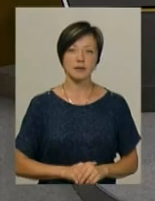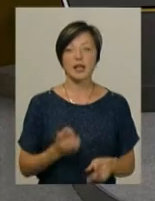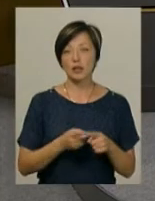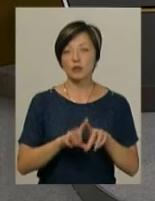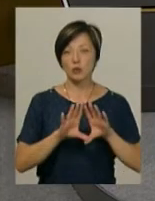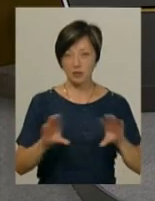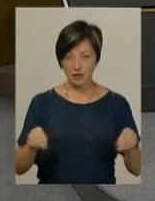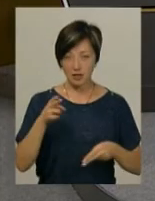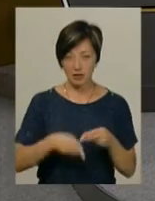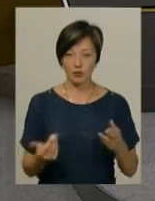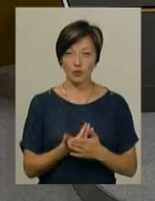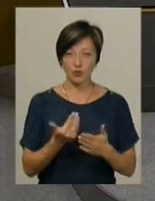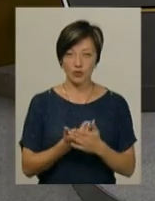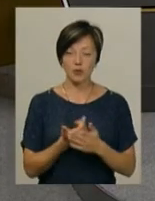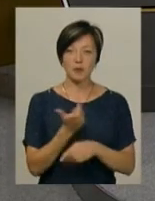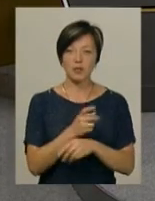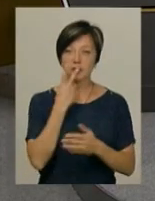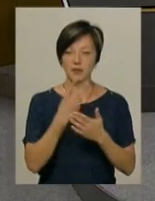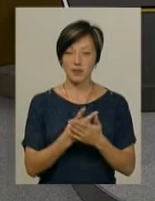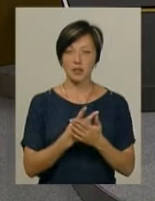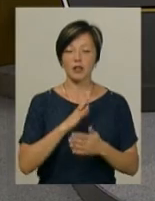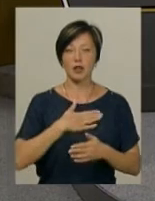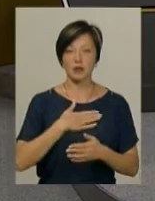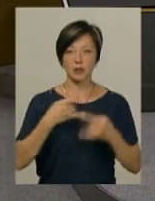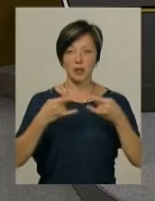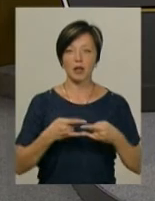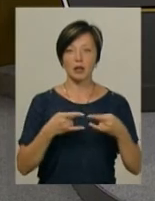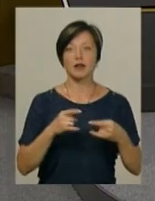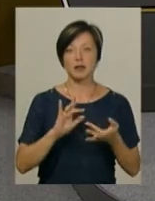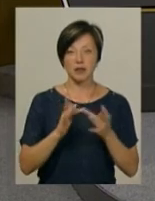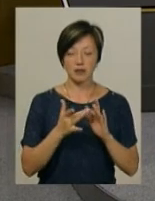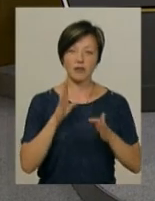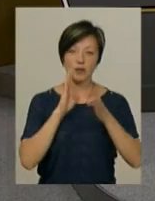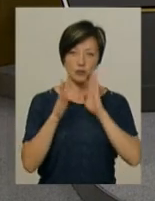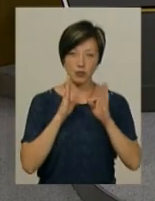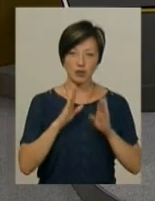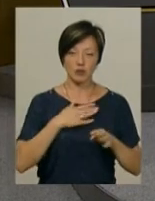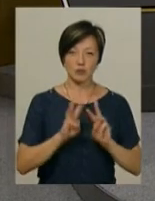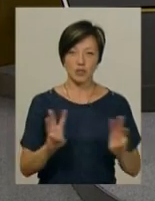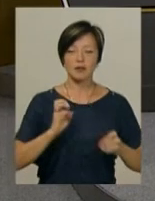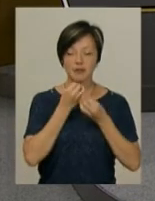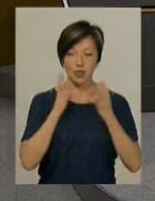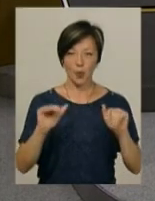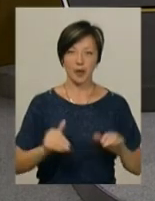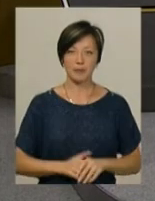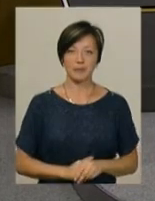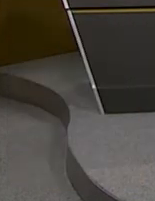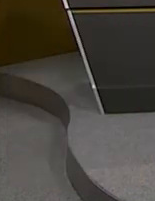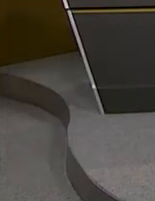На цьому ми завершуємо випуск. Більше дивіться нас на нашому каналі YouTube, у мережі Facebook та на нашому сайті. На все добре!